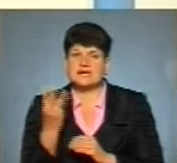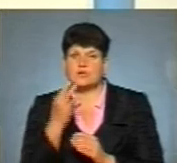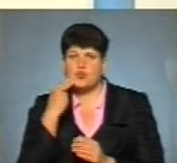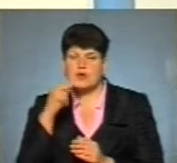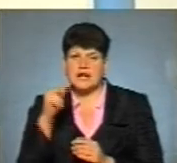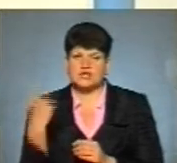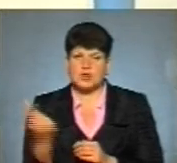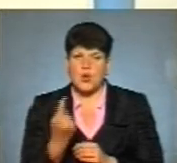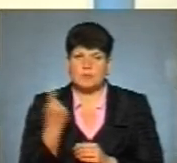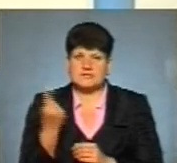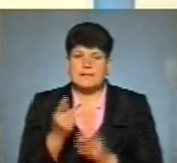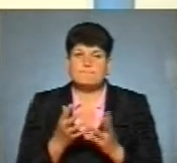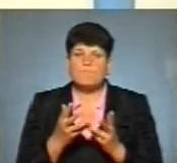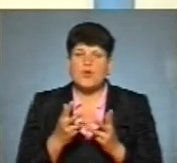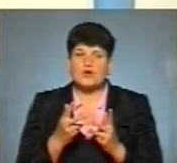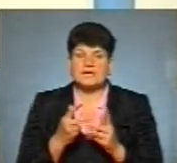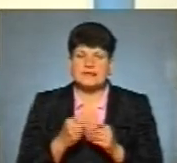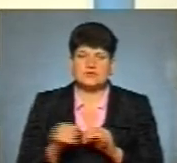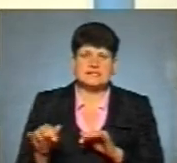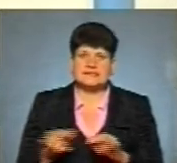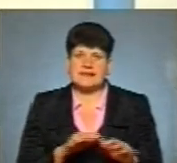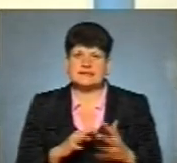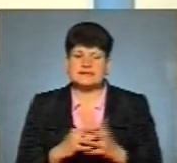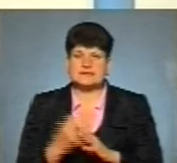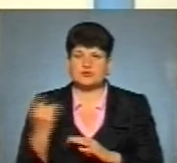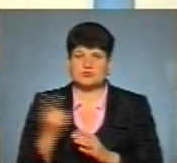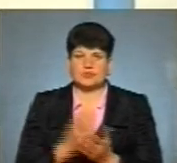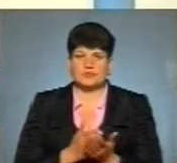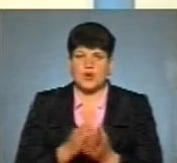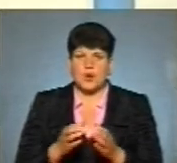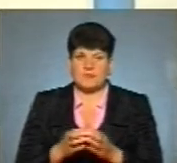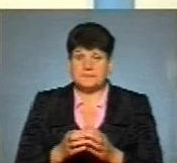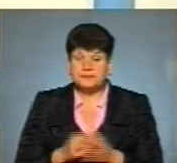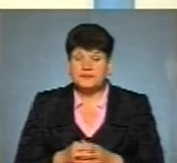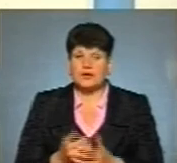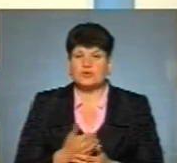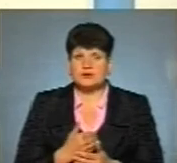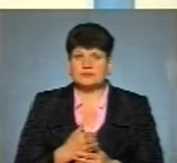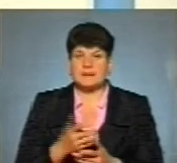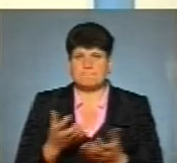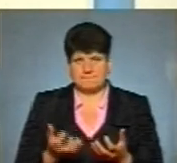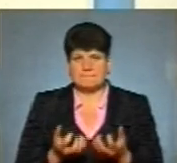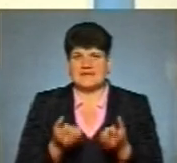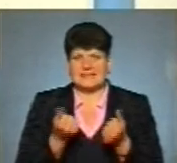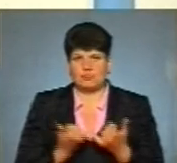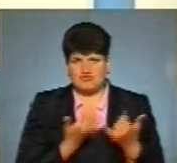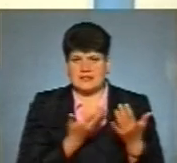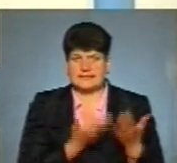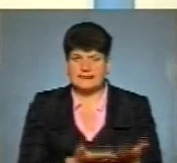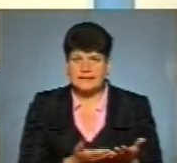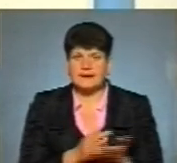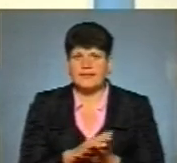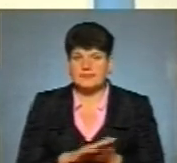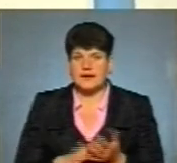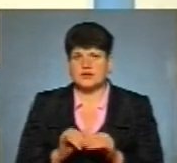найкращих областей по кількості і по діяльності сільськогосподарської обслуговуючої кооперації. Тому хотілося б все ж таки підтримку для них і